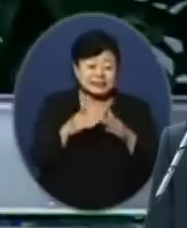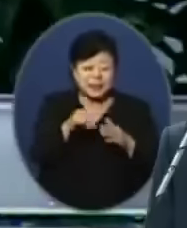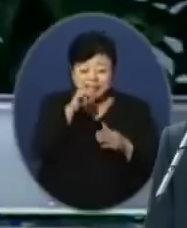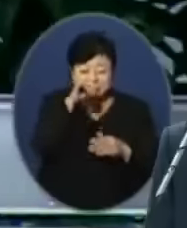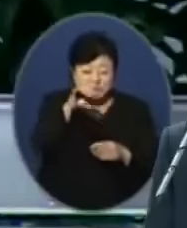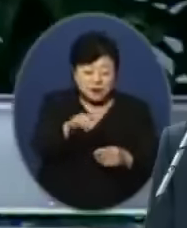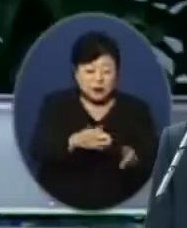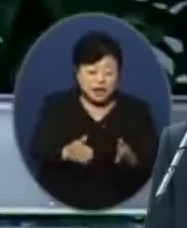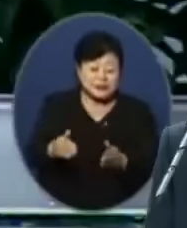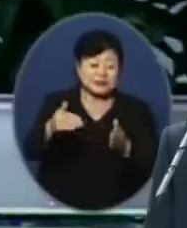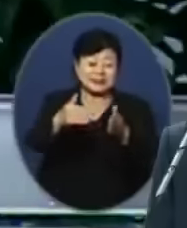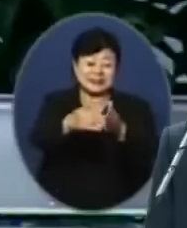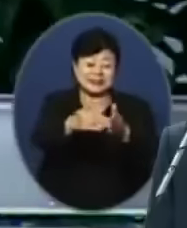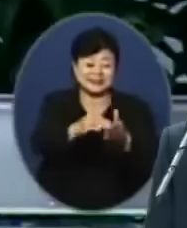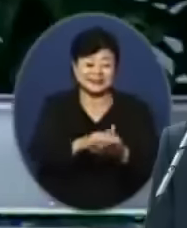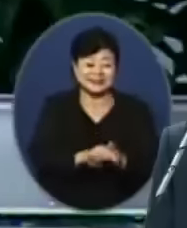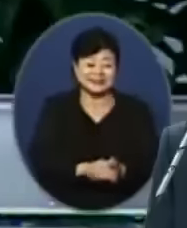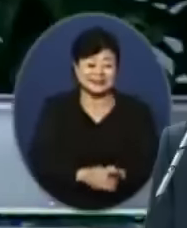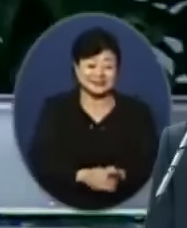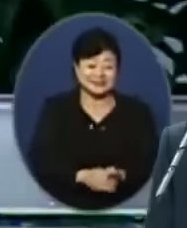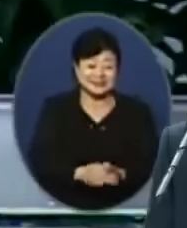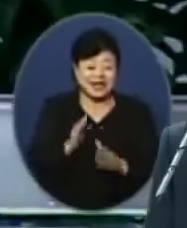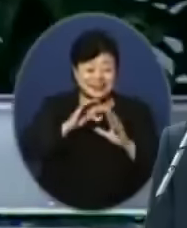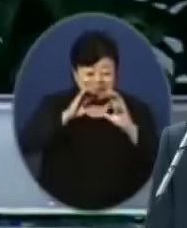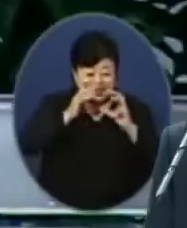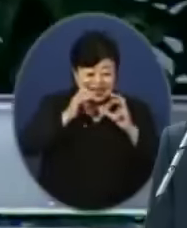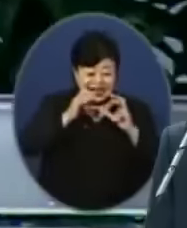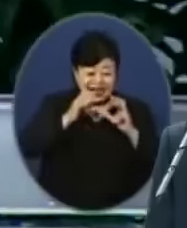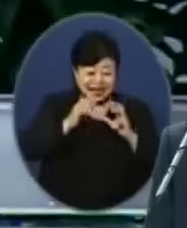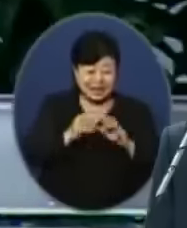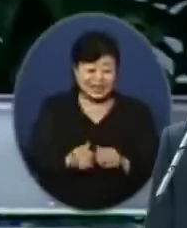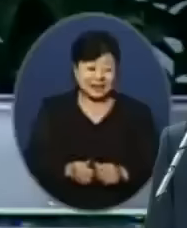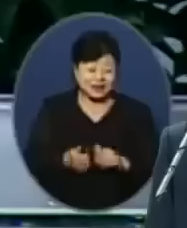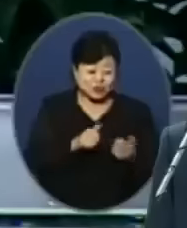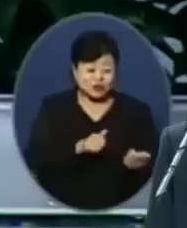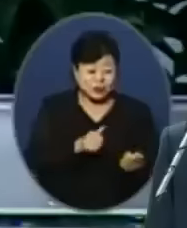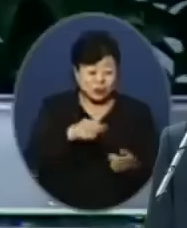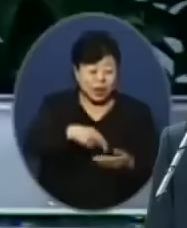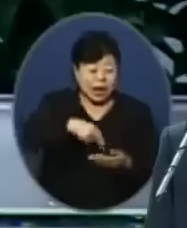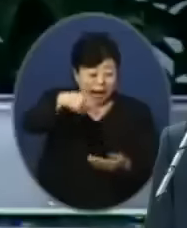곳을 예비해 놓은 것입니다. 천국은 죽으면 다 가요.